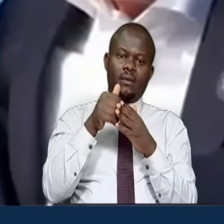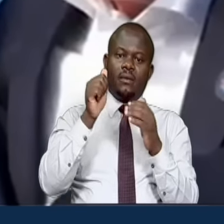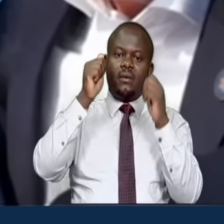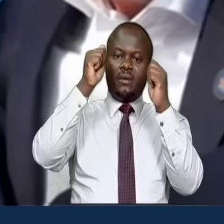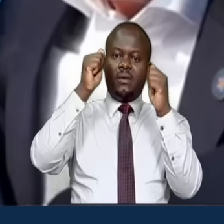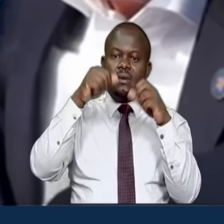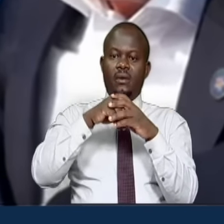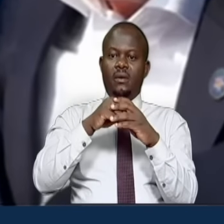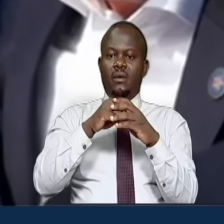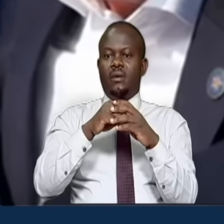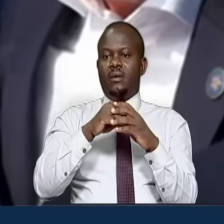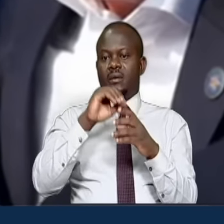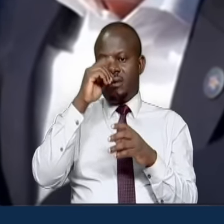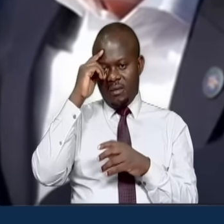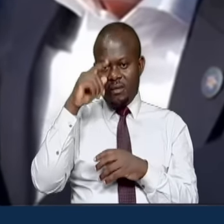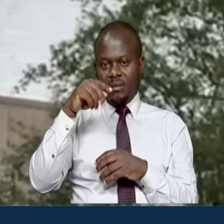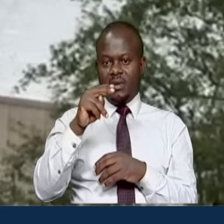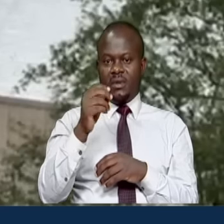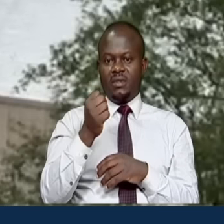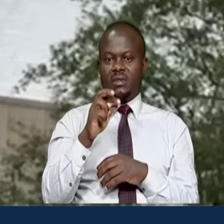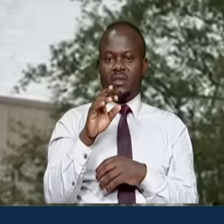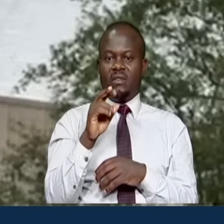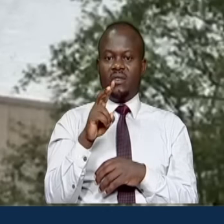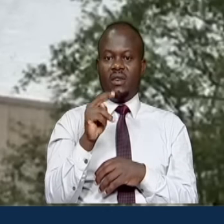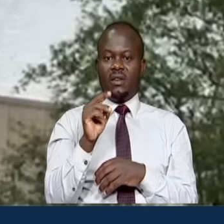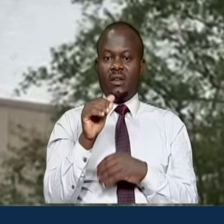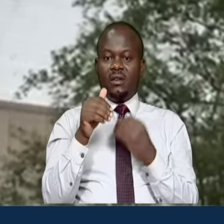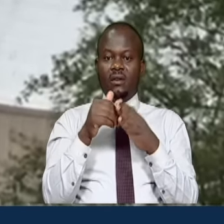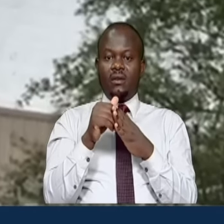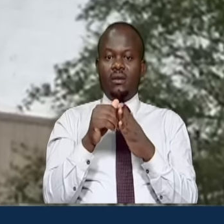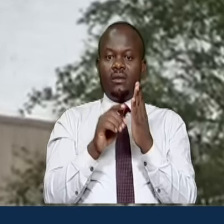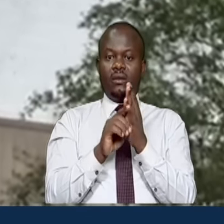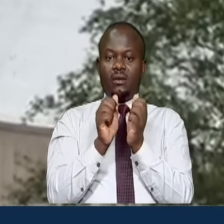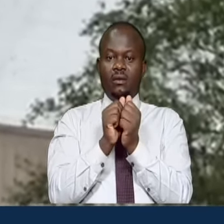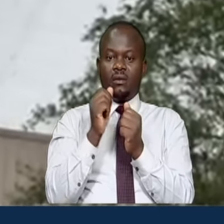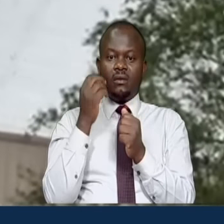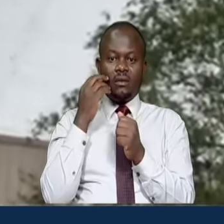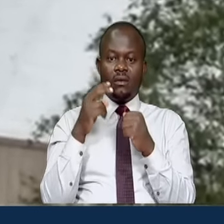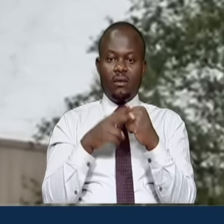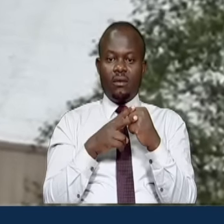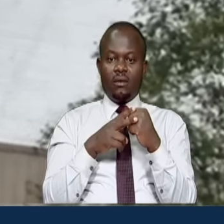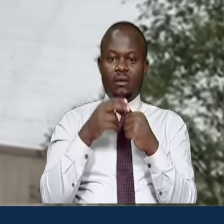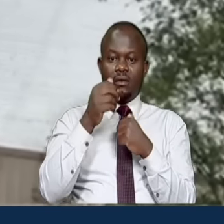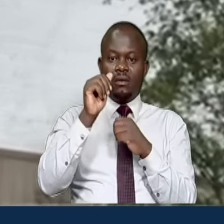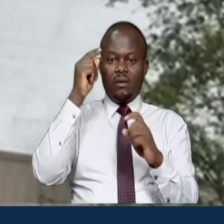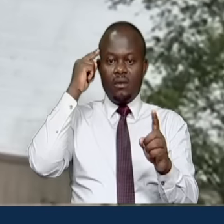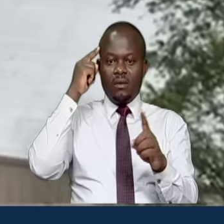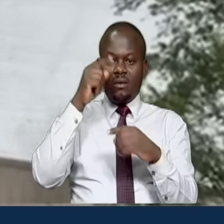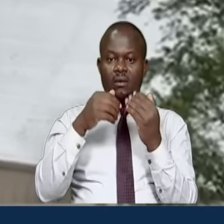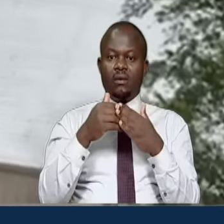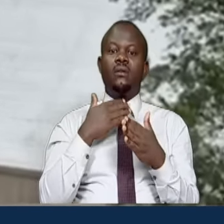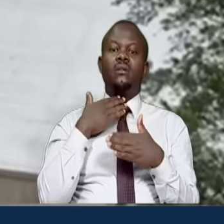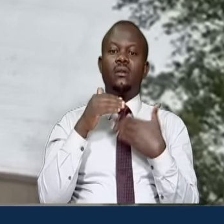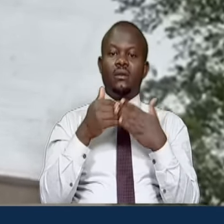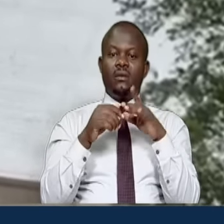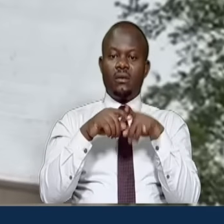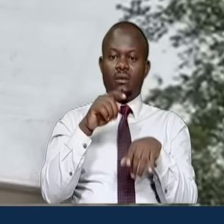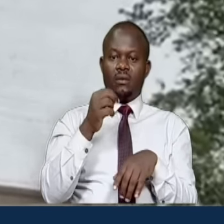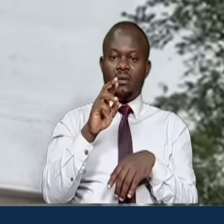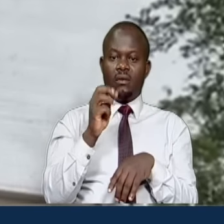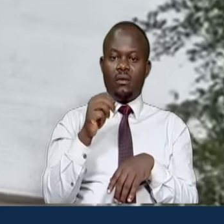muri Leta ya Pennsylvania tariki 16 z'uku kwezi kwa 7. Nyuma y'uyu mugambi wo gushaka kwica Donald